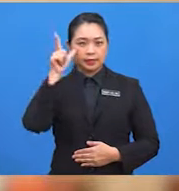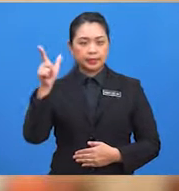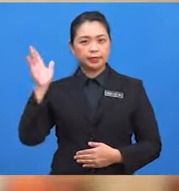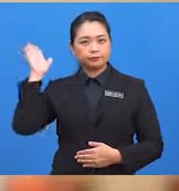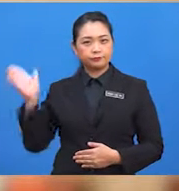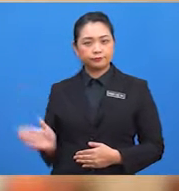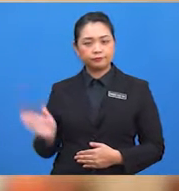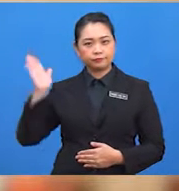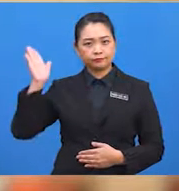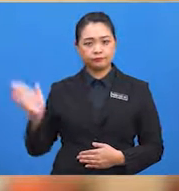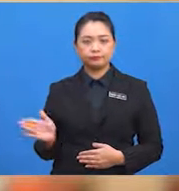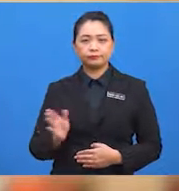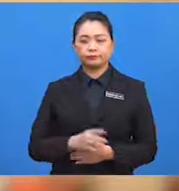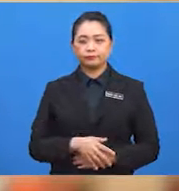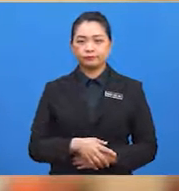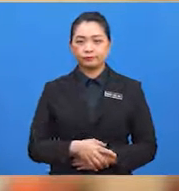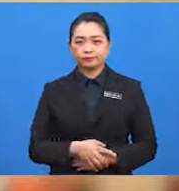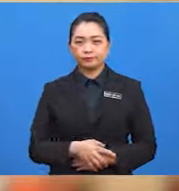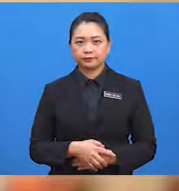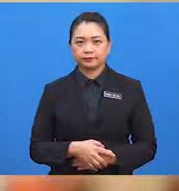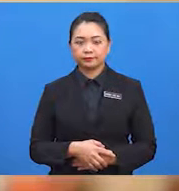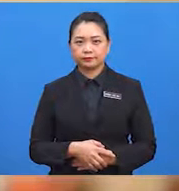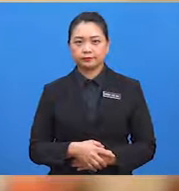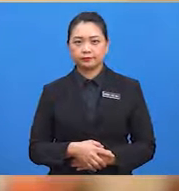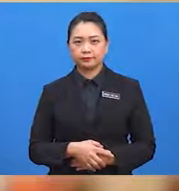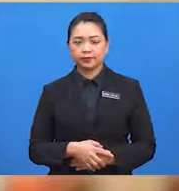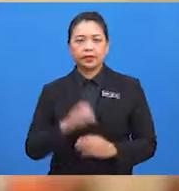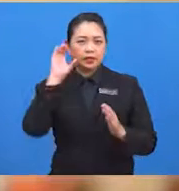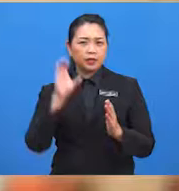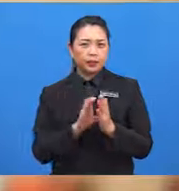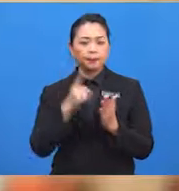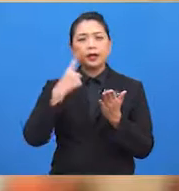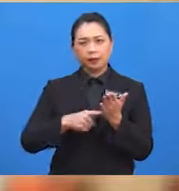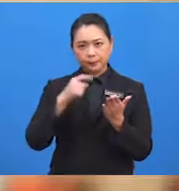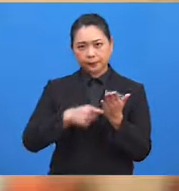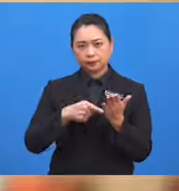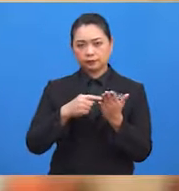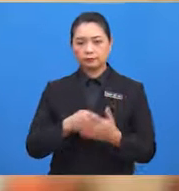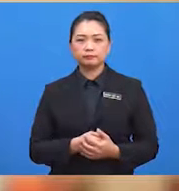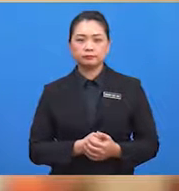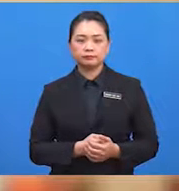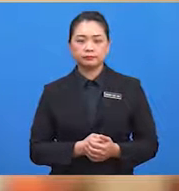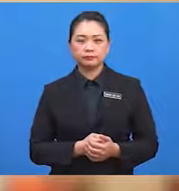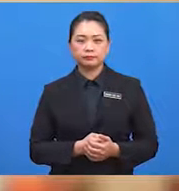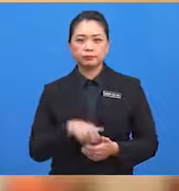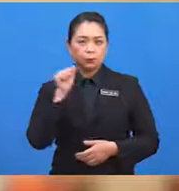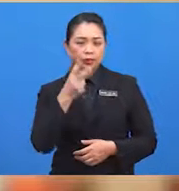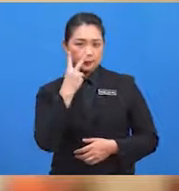yang ditunjukkan dalam slide ini. Gambar apakah ini, murid-murid? Pernah